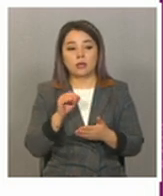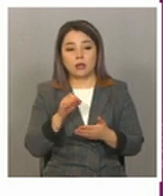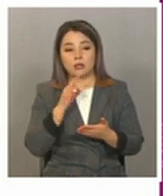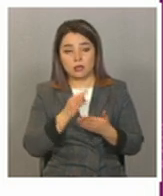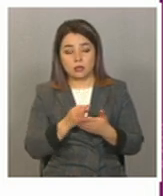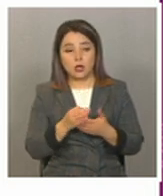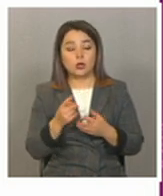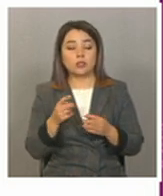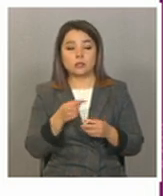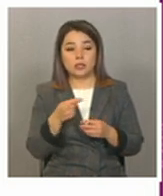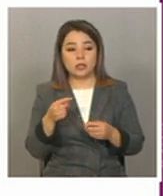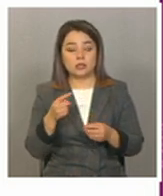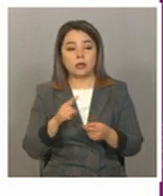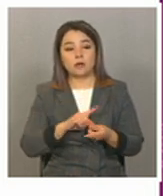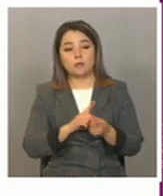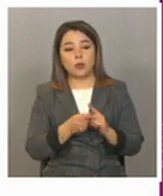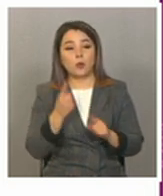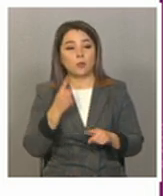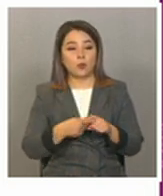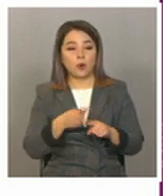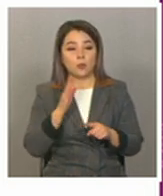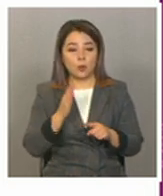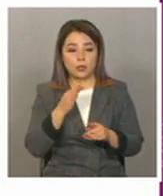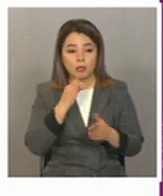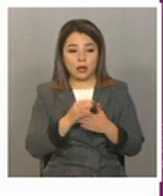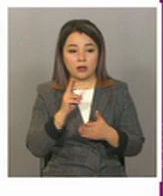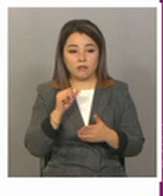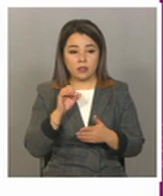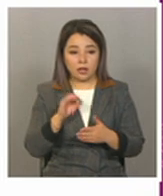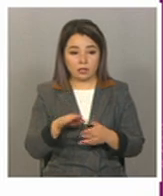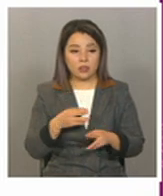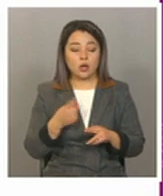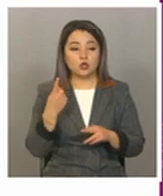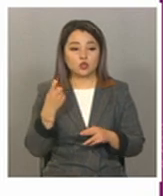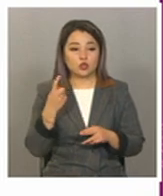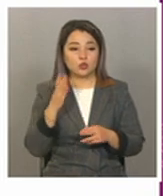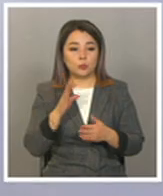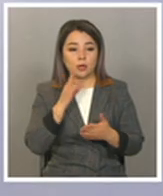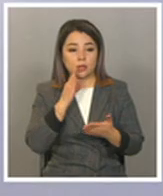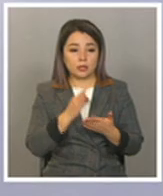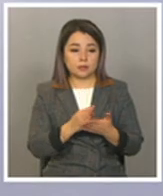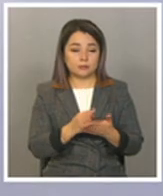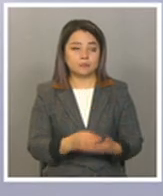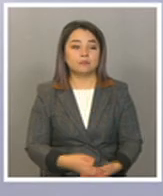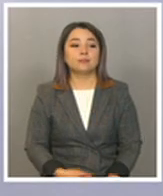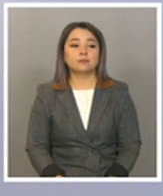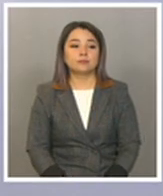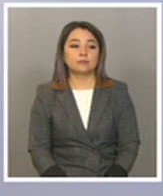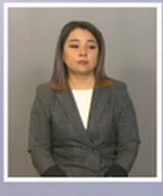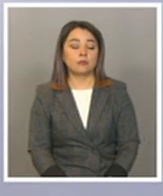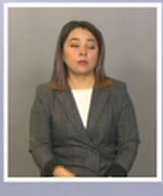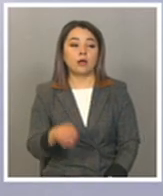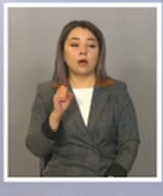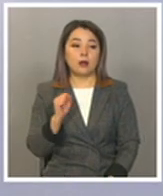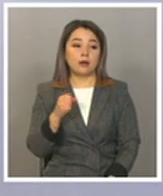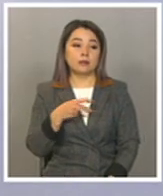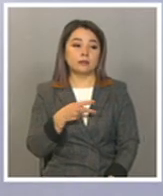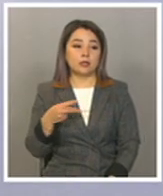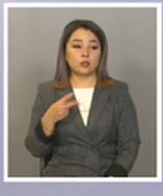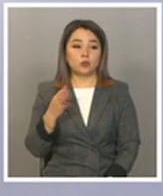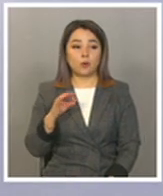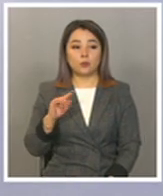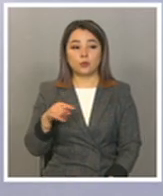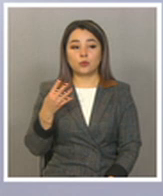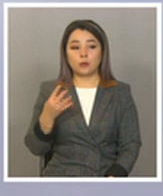квадраттайық. Теріс санның квадраты 10 сан, 10-ның квадраты 100, тең 100. Ал енді А тең